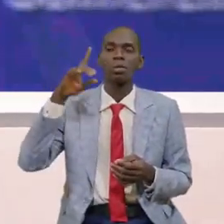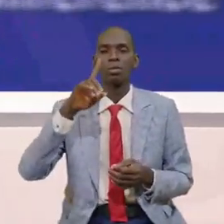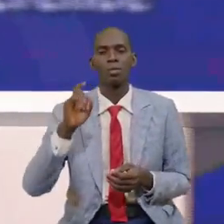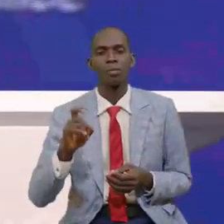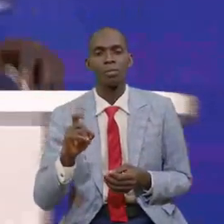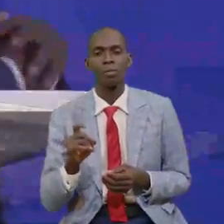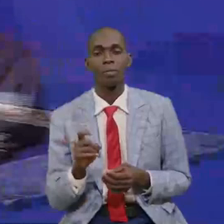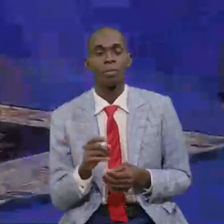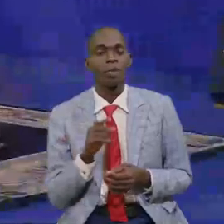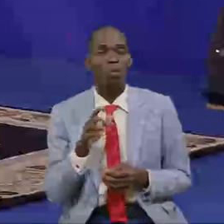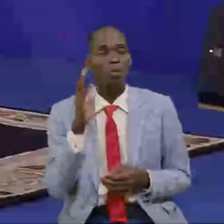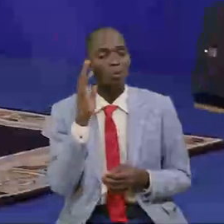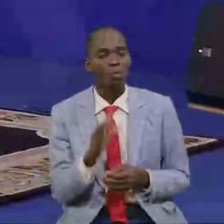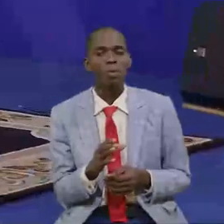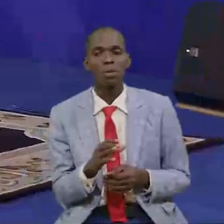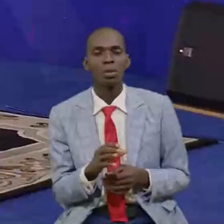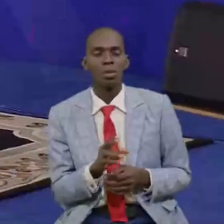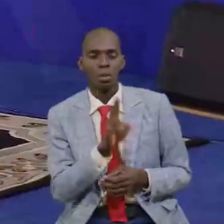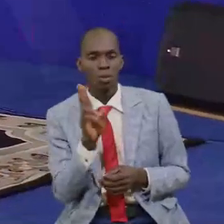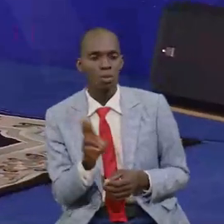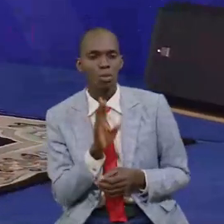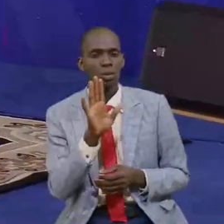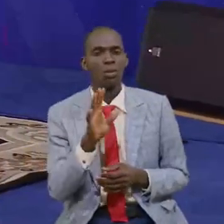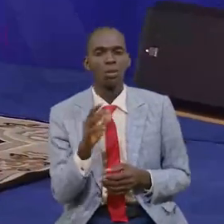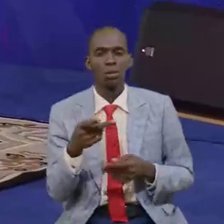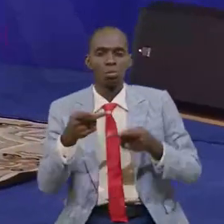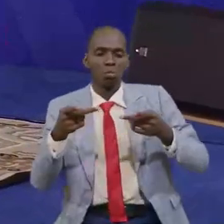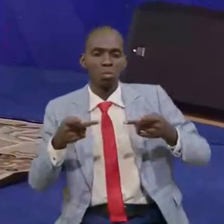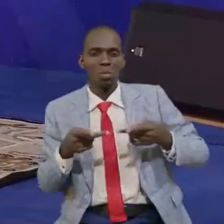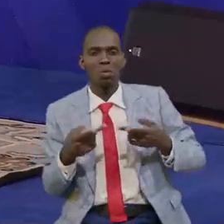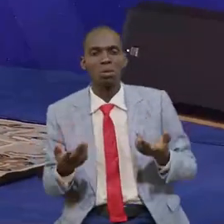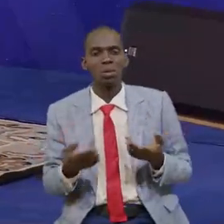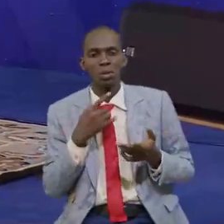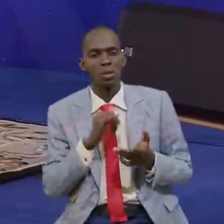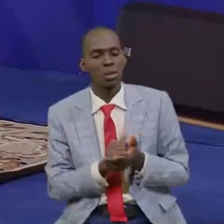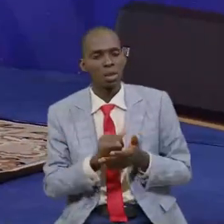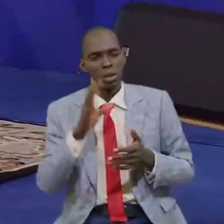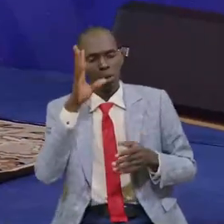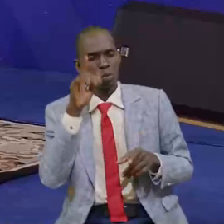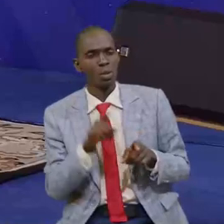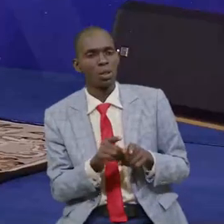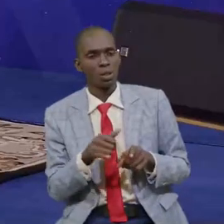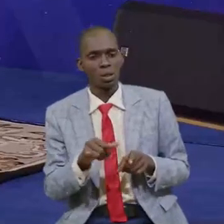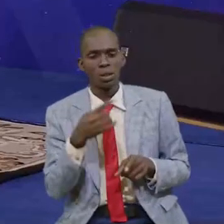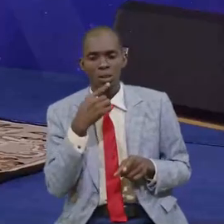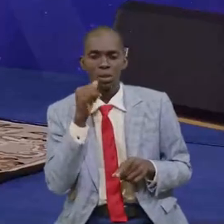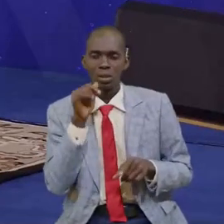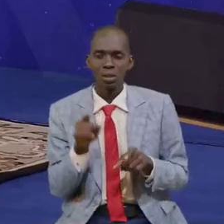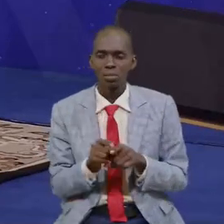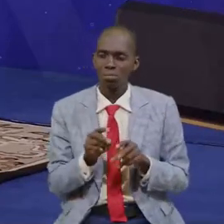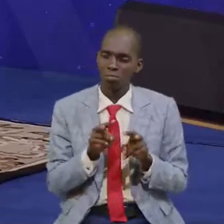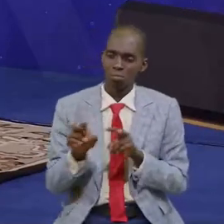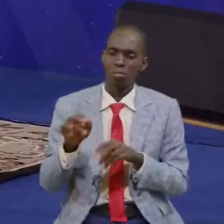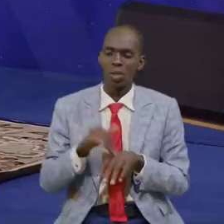Et ils utilisent tous ces titres-là et ils disent « Oh frère, on dit sœur, regardez-le,